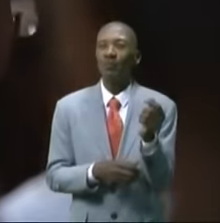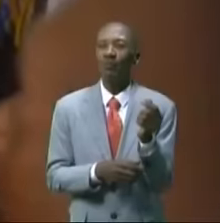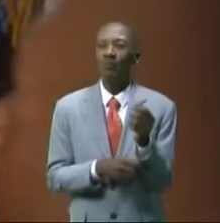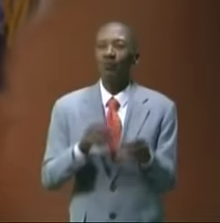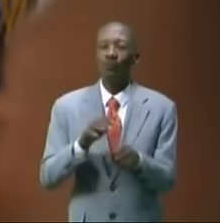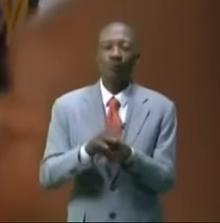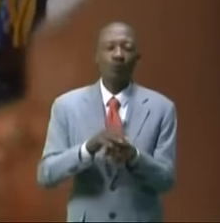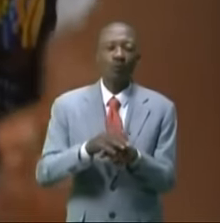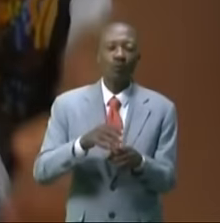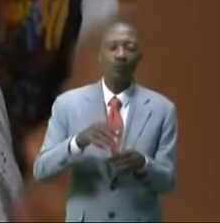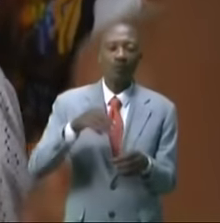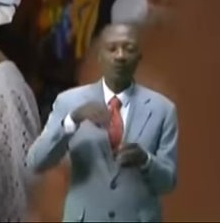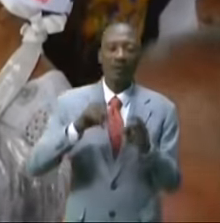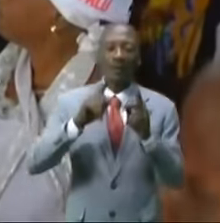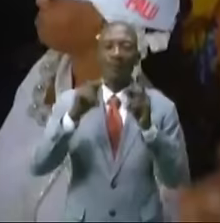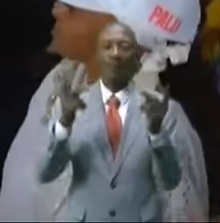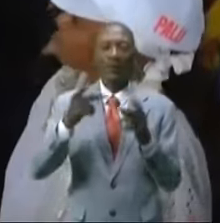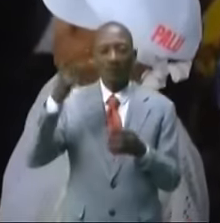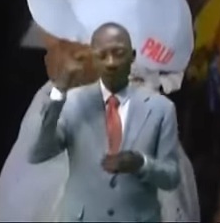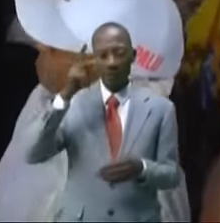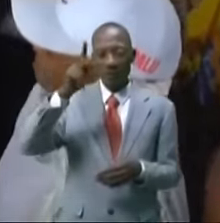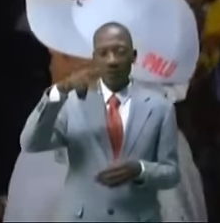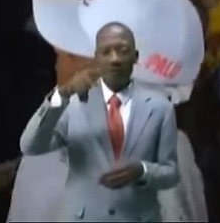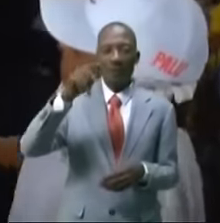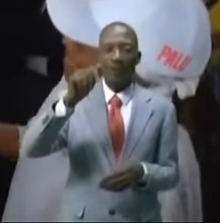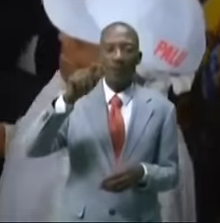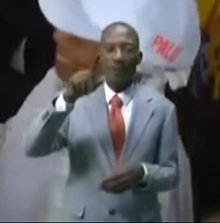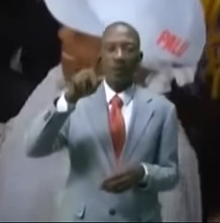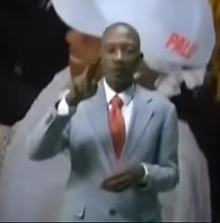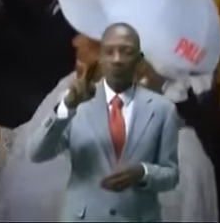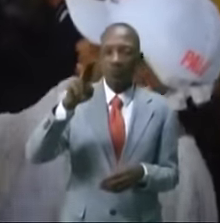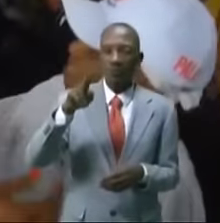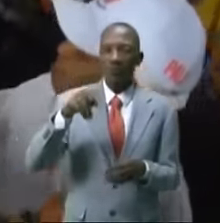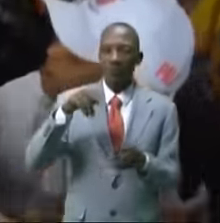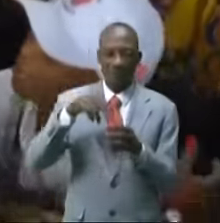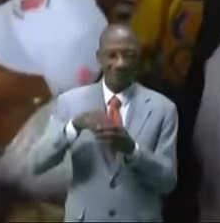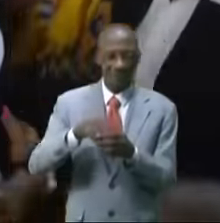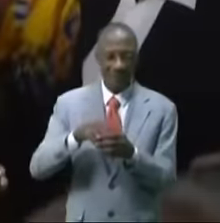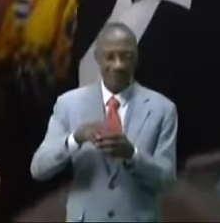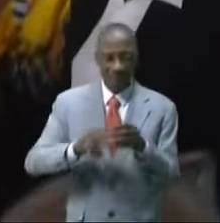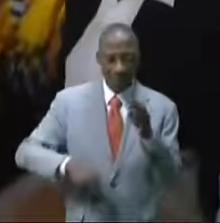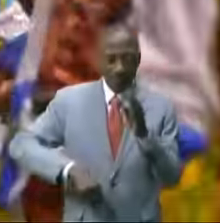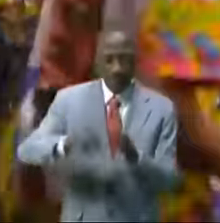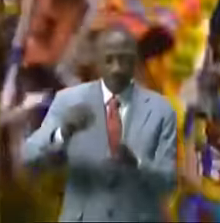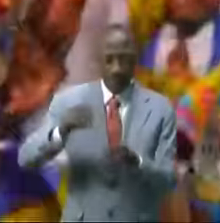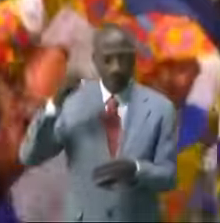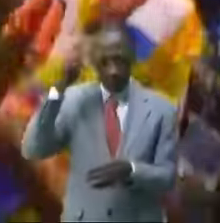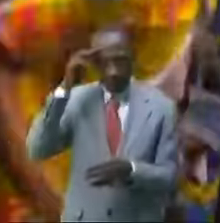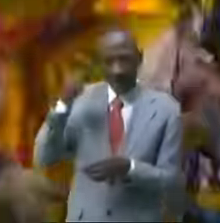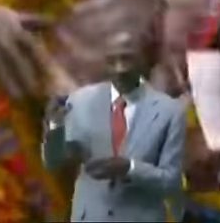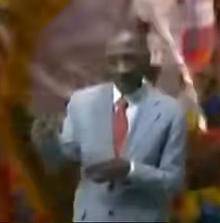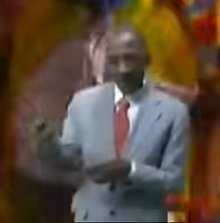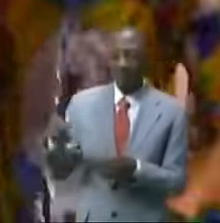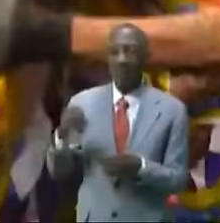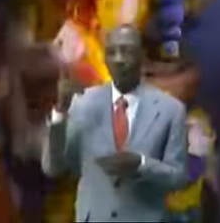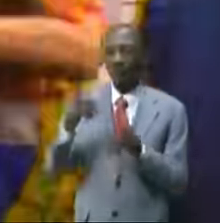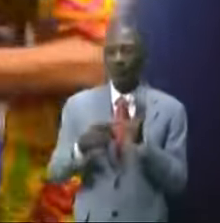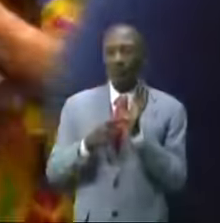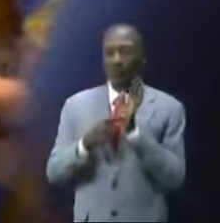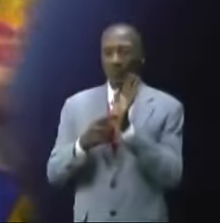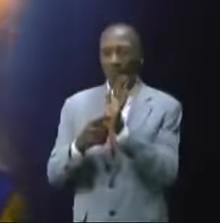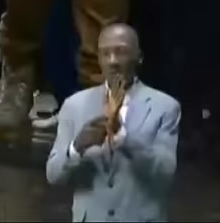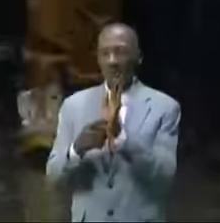PALU ont rempli le stade municipal de Massina, cadre choisi pour la présentation officielle du